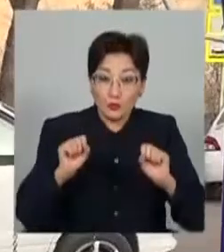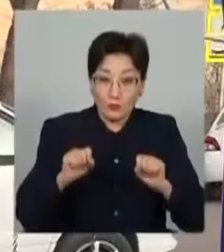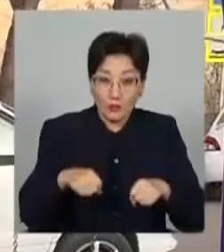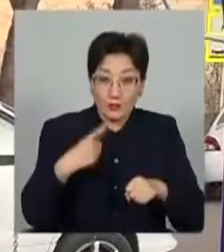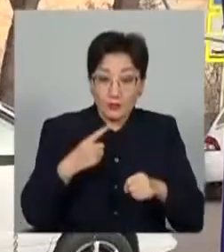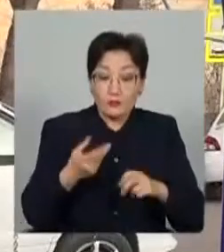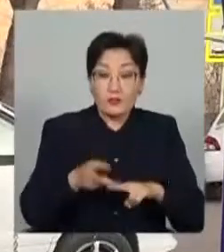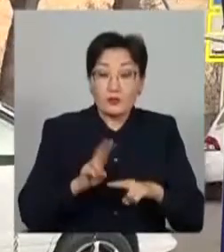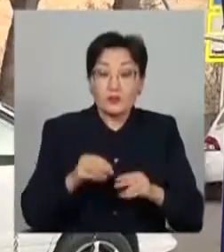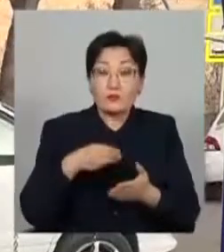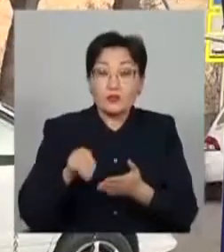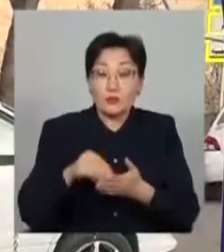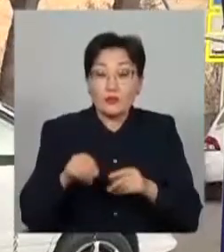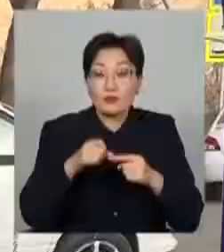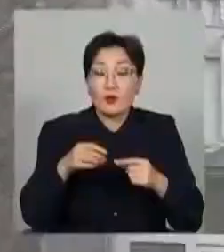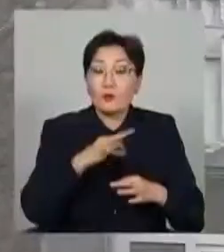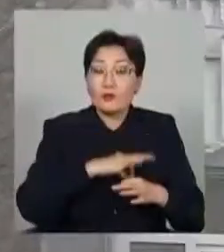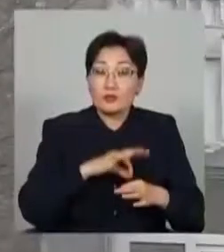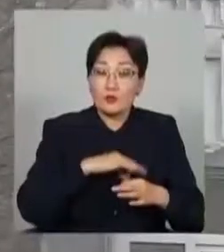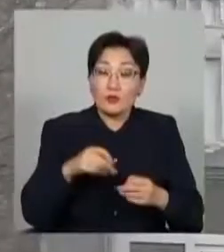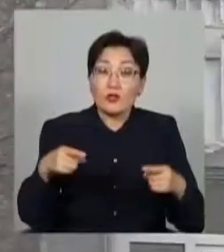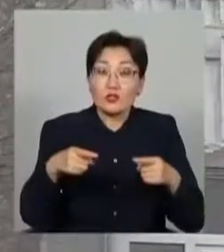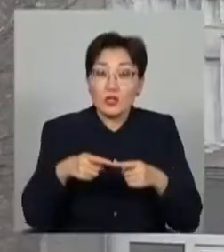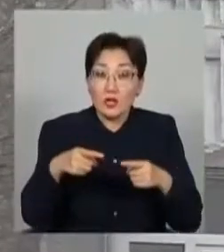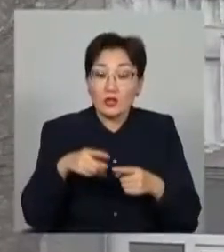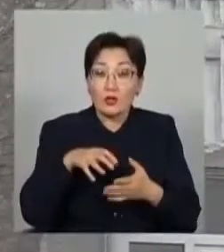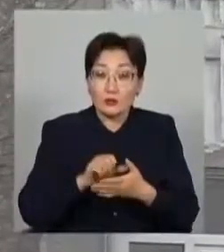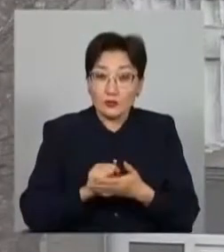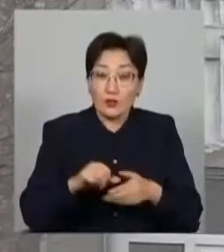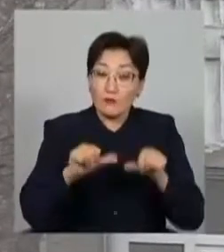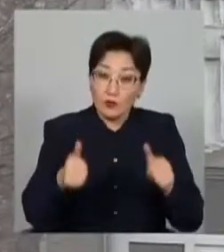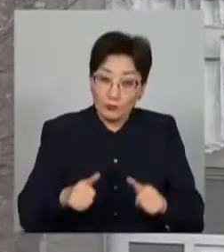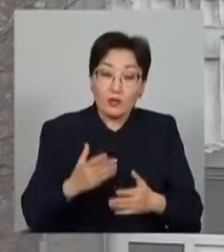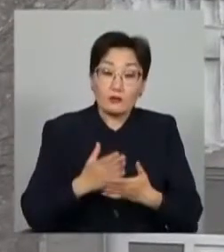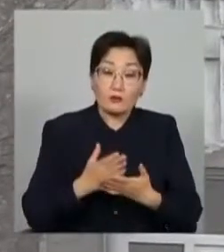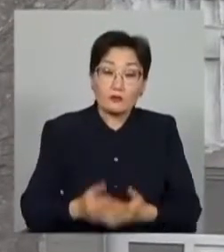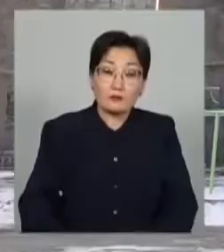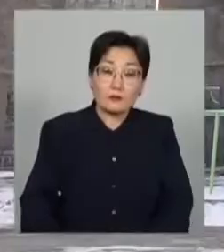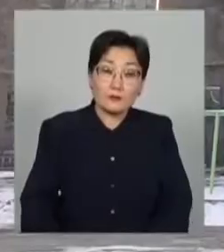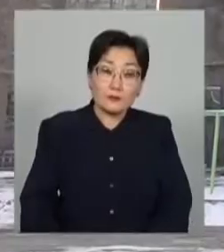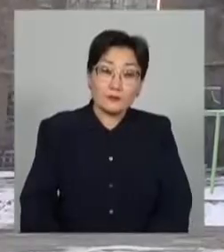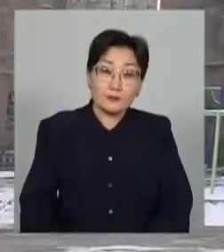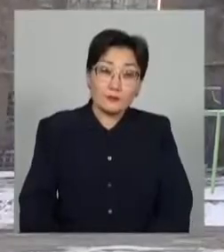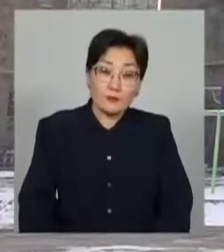мамандар. Себебі сатып алудан бөлек тиімді түрде жалға алудың да реті бар. Мадина Оқас, Сағындық Нарықов, Алматы телеарнасы.